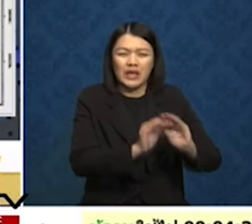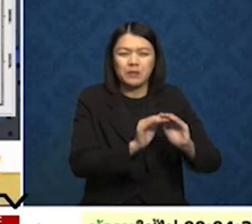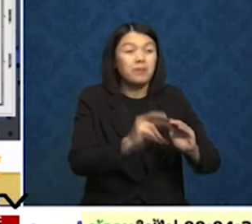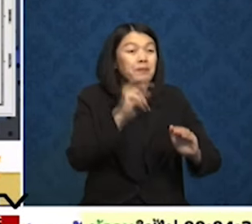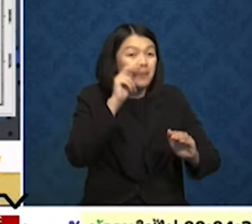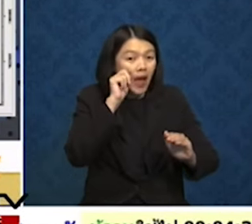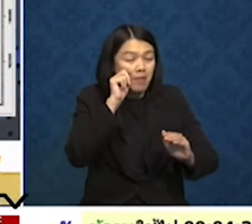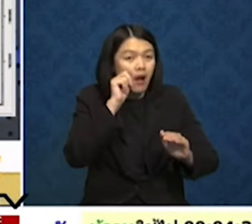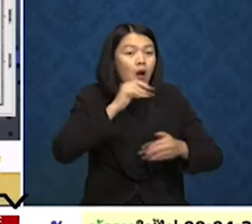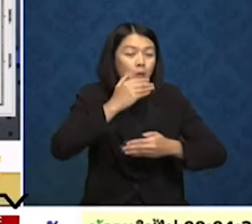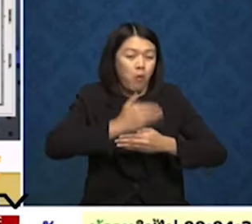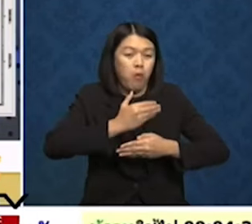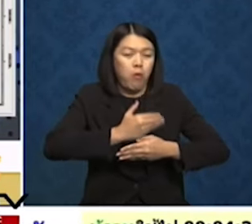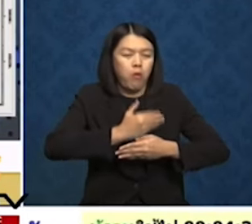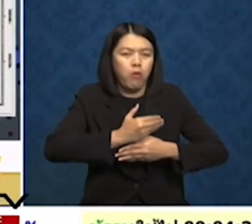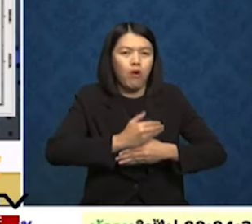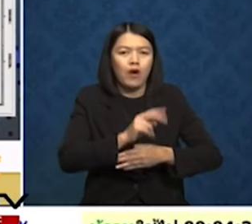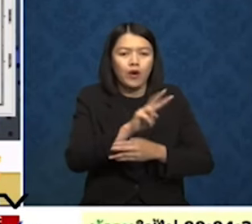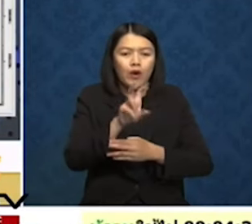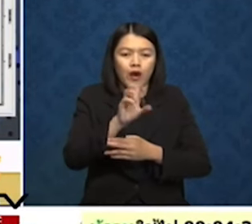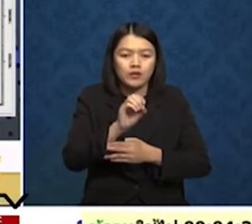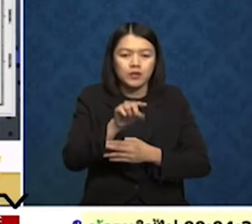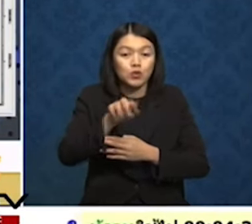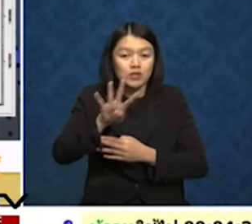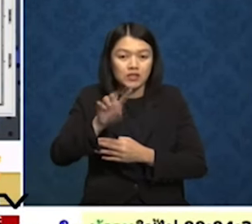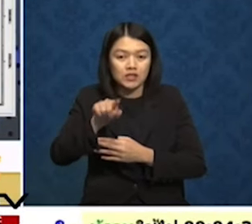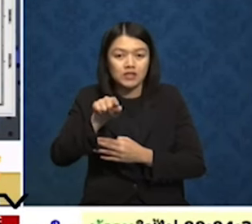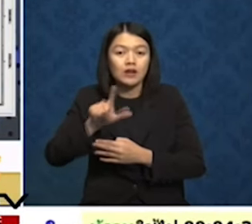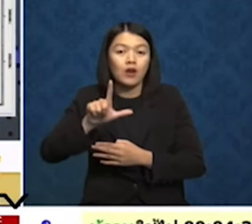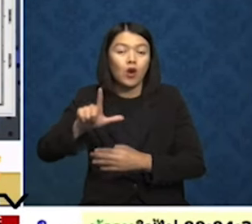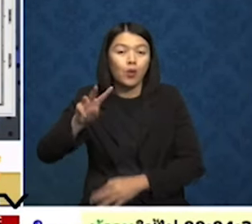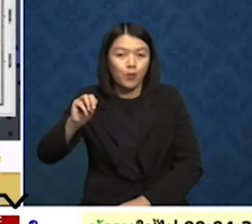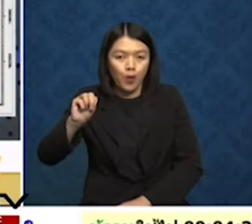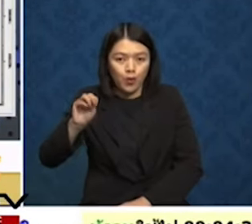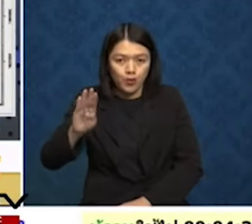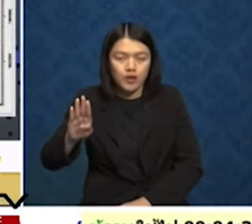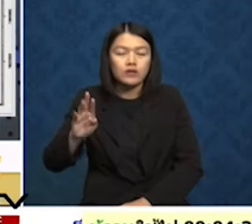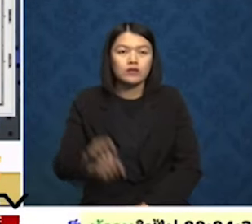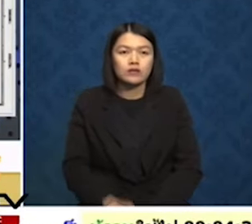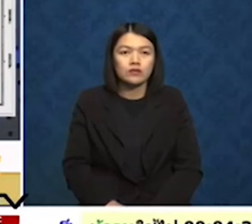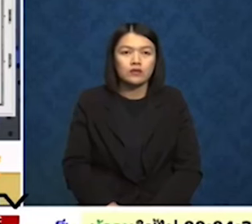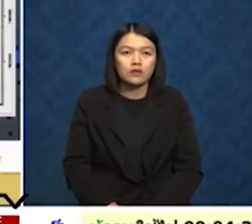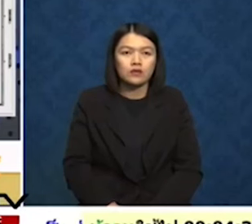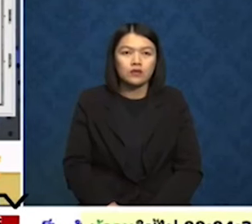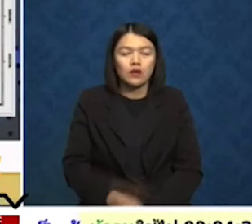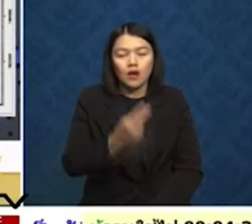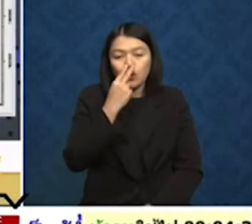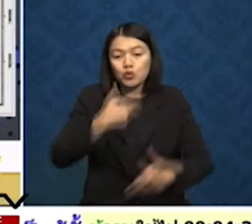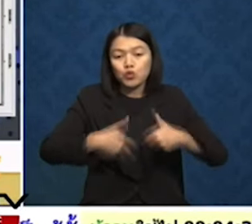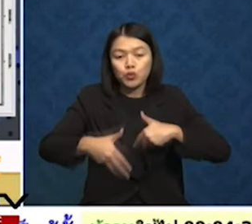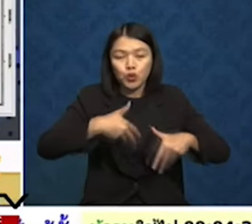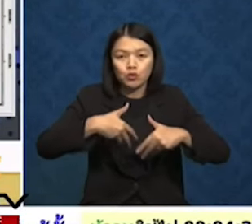ไว้ใหปีน้องประชาชนได้ใช้ทั้หมด 251.41 ล้านรว่าตเมตรและปีน้องประชาชน